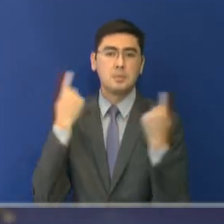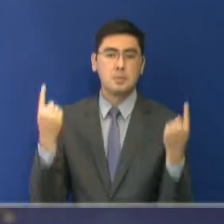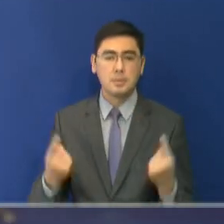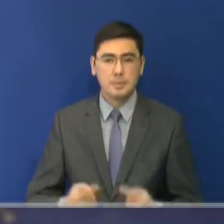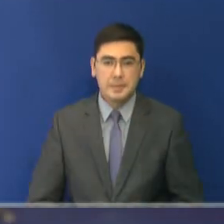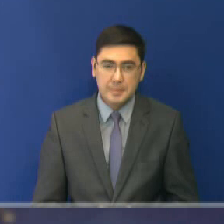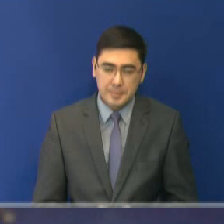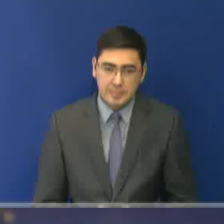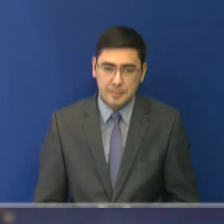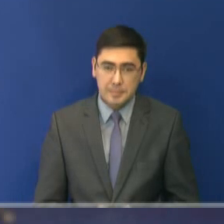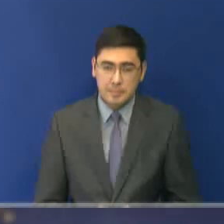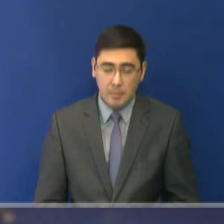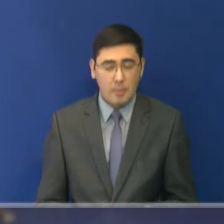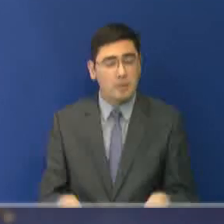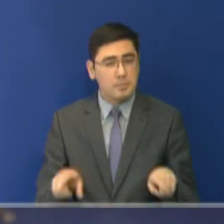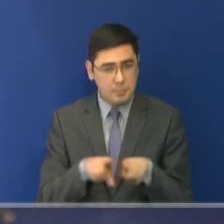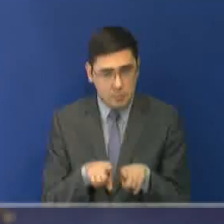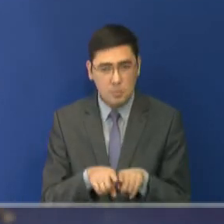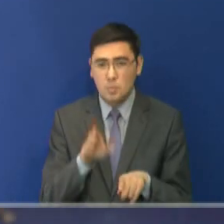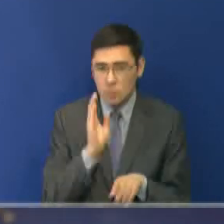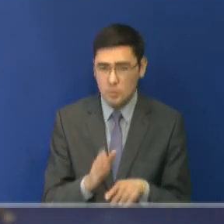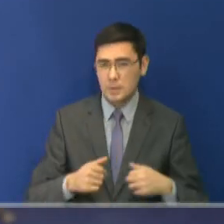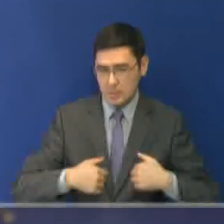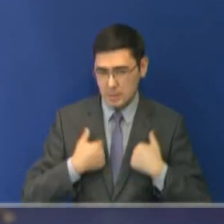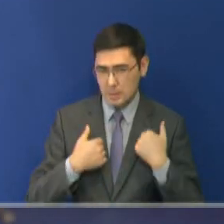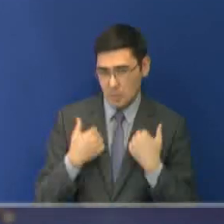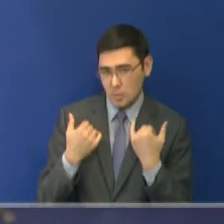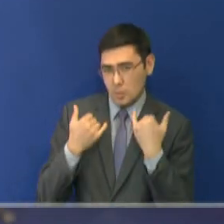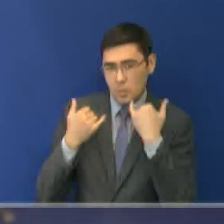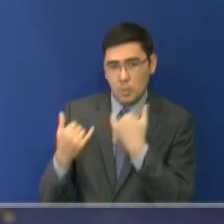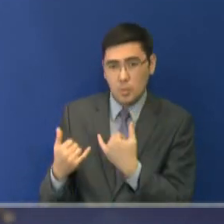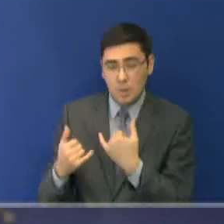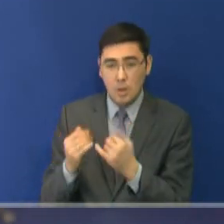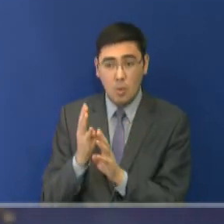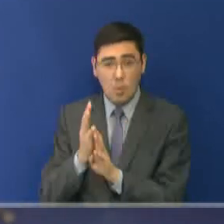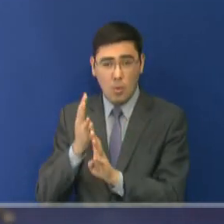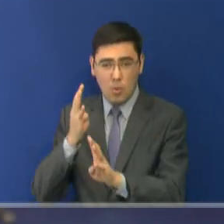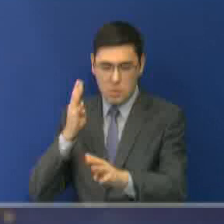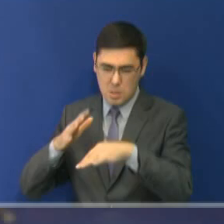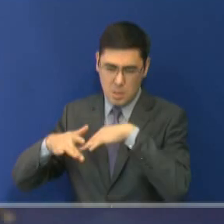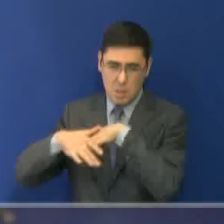распределять время дальше также для того, чтобы очереди не